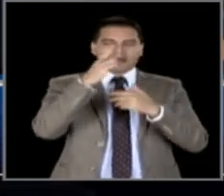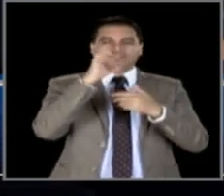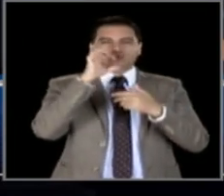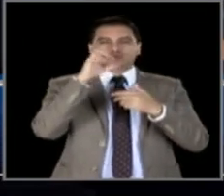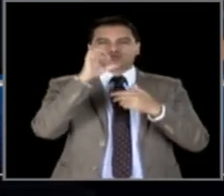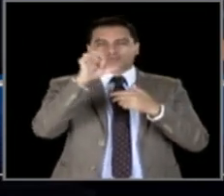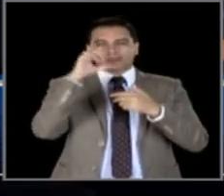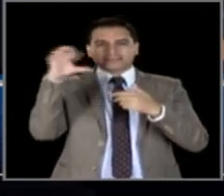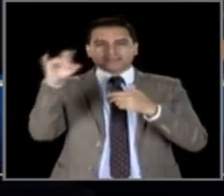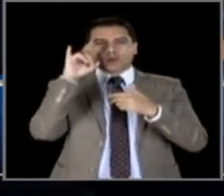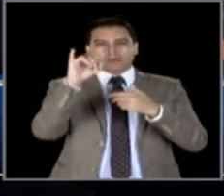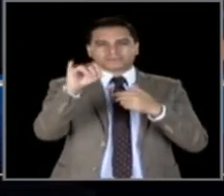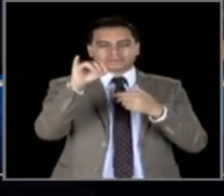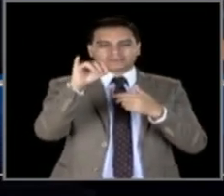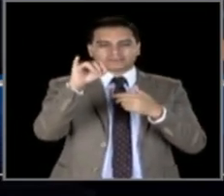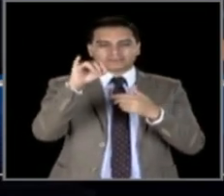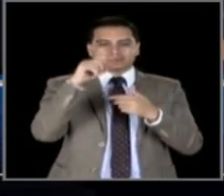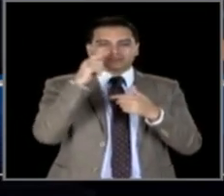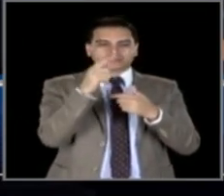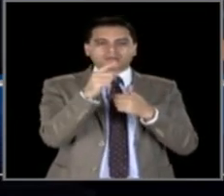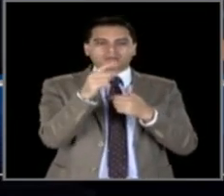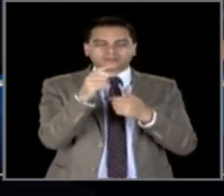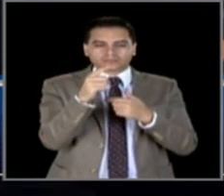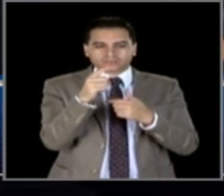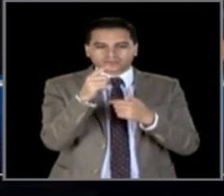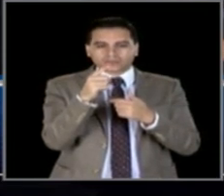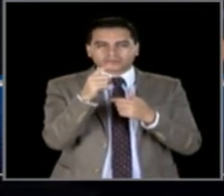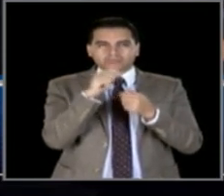1959 على مسافة من